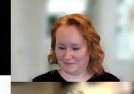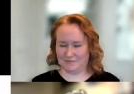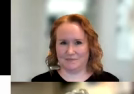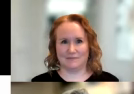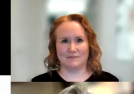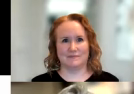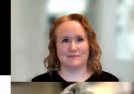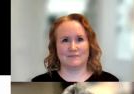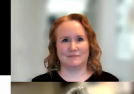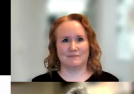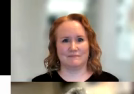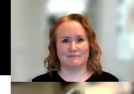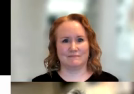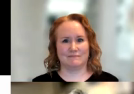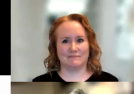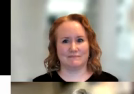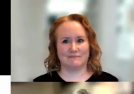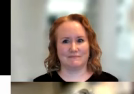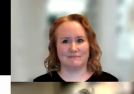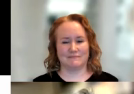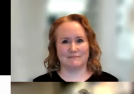Digdir og NRK.